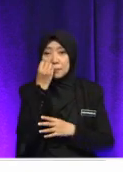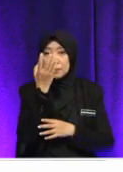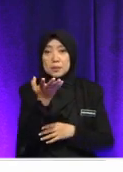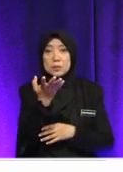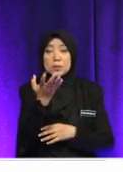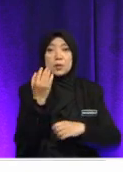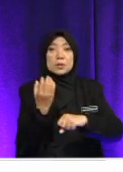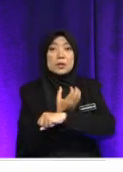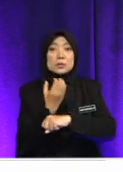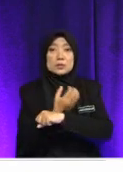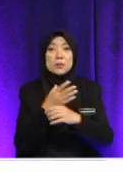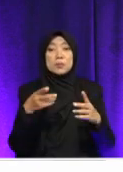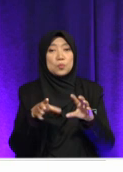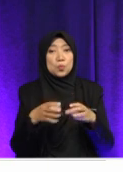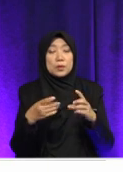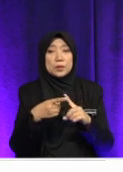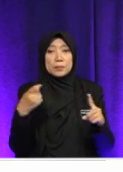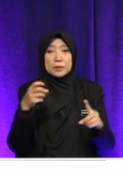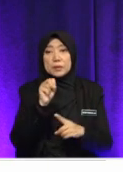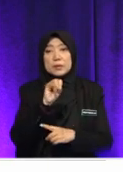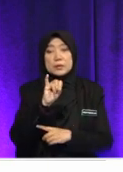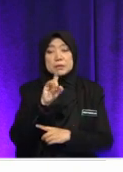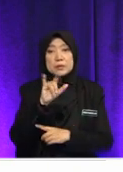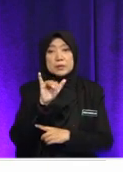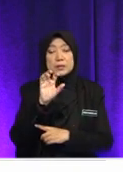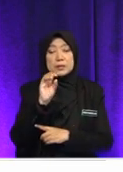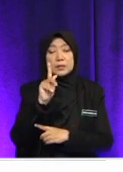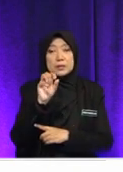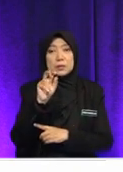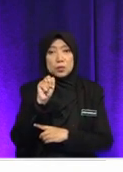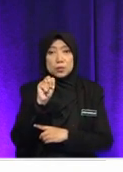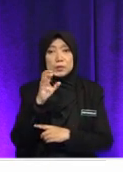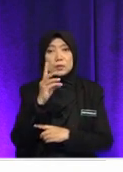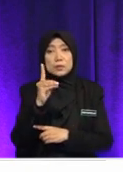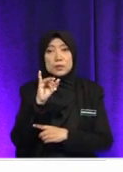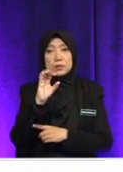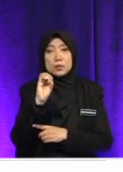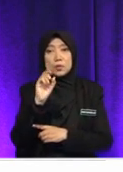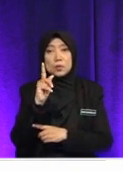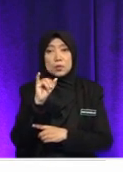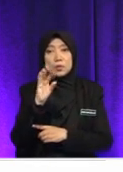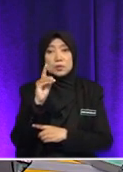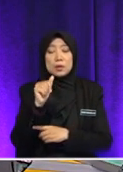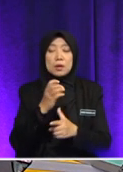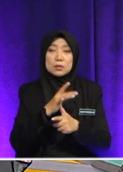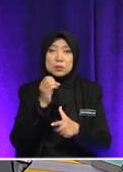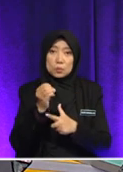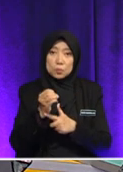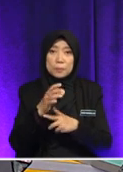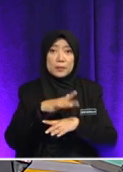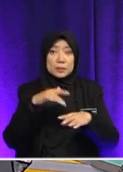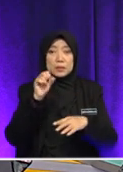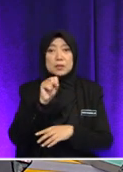daripada silikon Sida atau kita Panggil adalah silika yang eee boleh kita dapat daripada